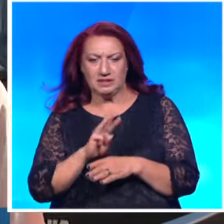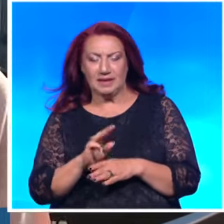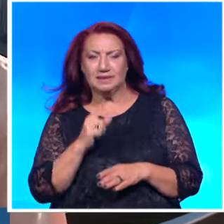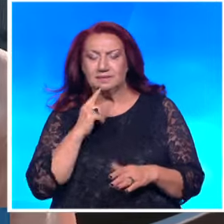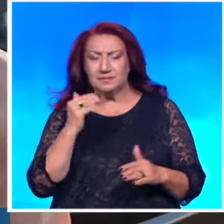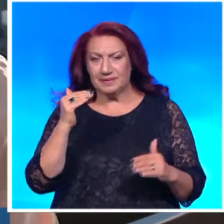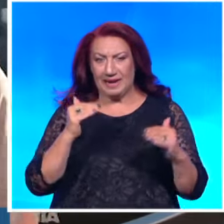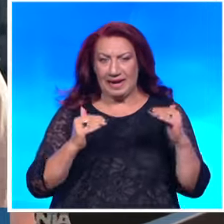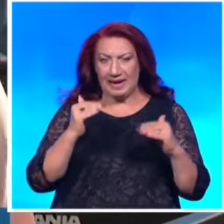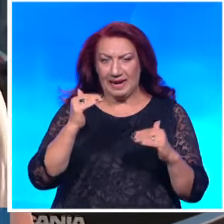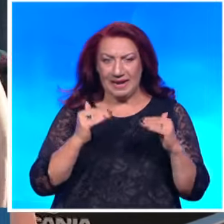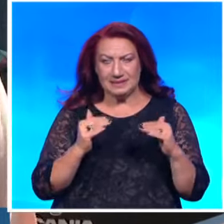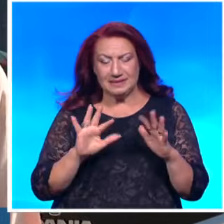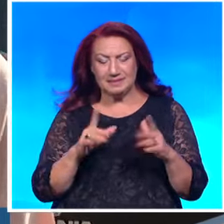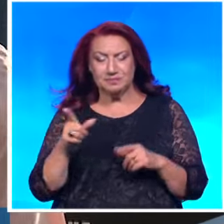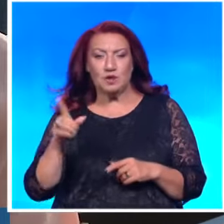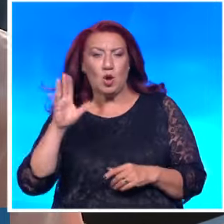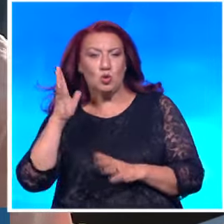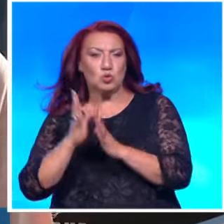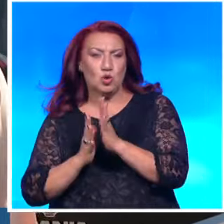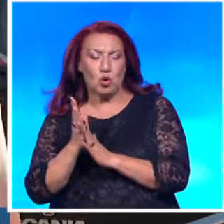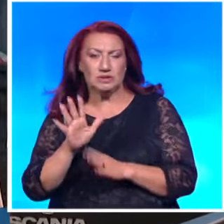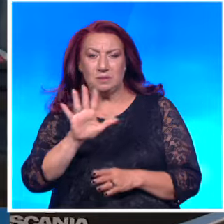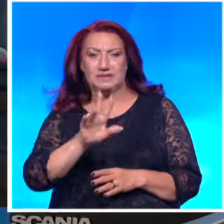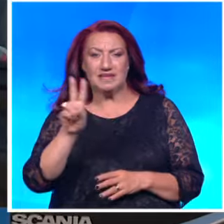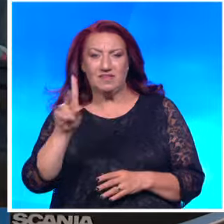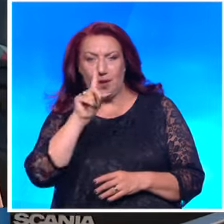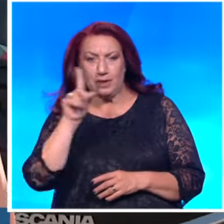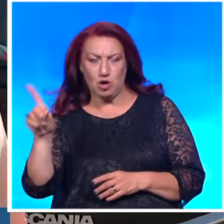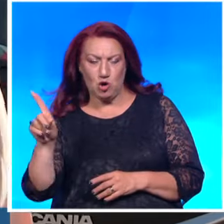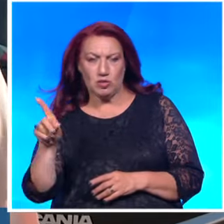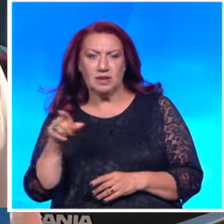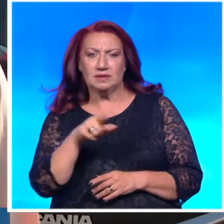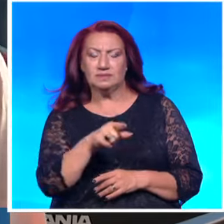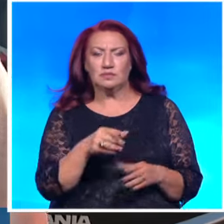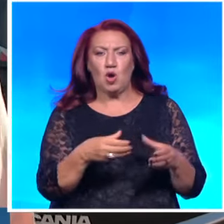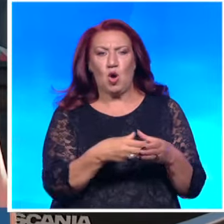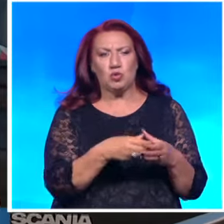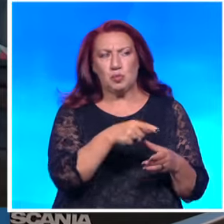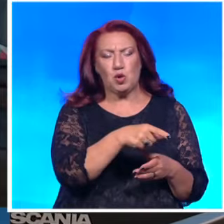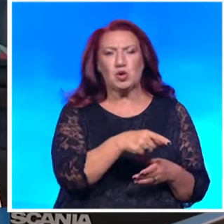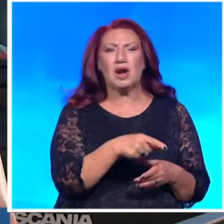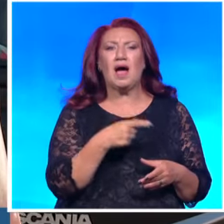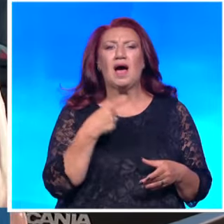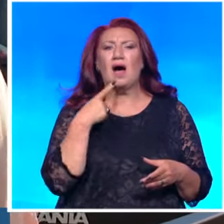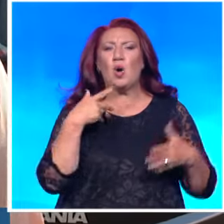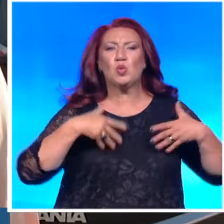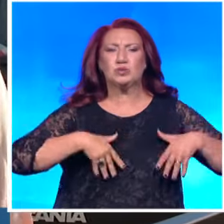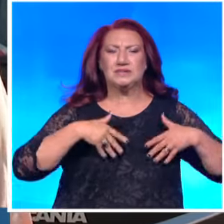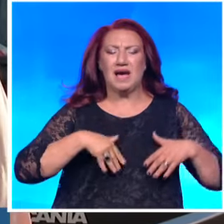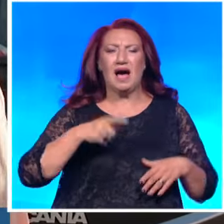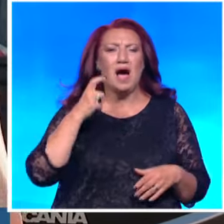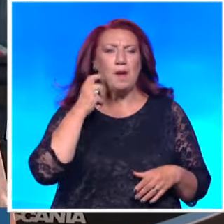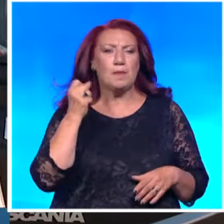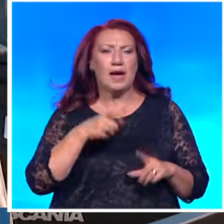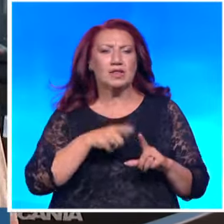изключително сериозна. Лудогорец се оценява на близо 52 милиона, докато тимът на Батуми на малко повече от 6. Това ще се покаже на футболния терен, предстои да